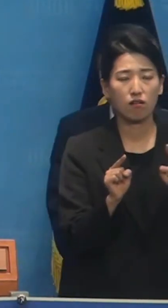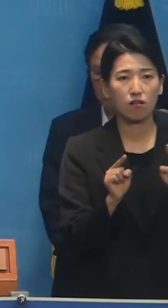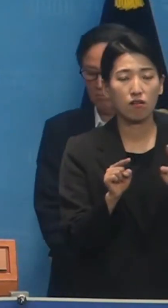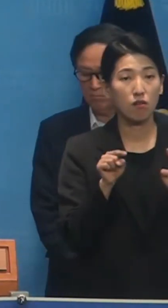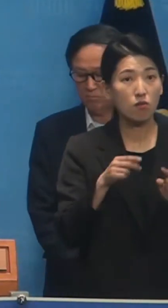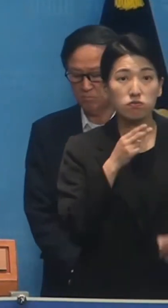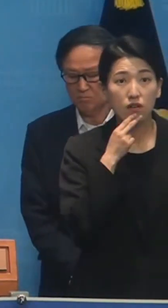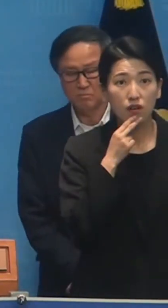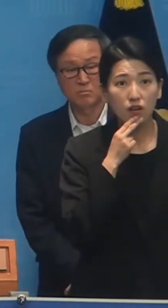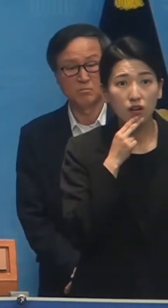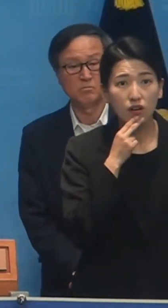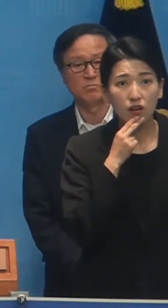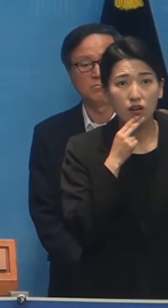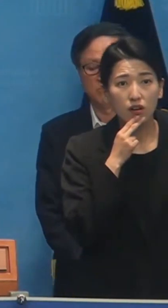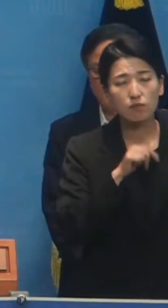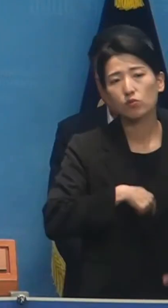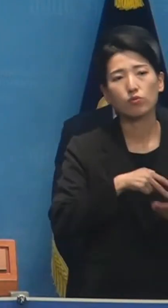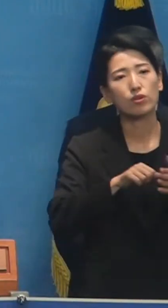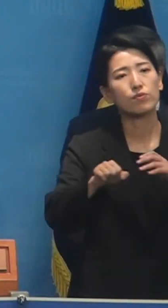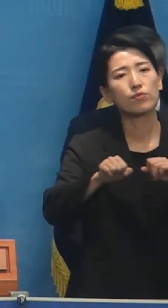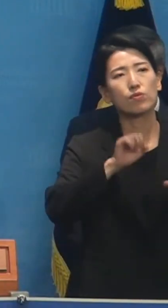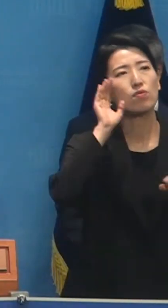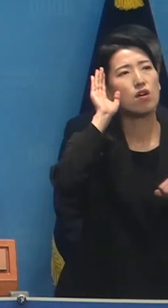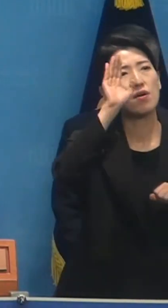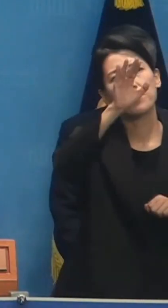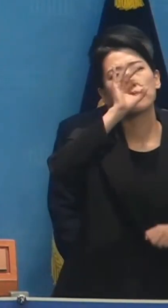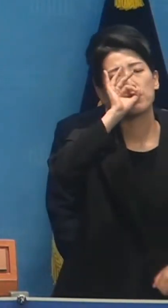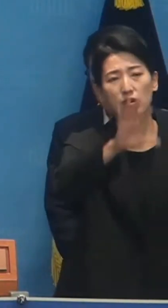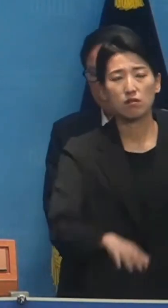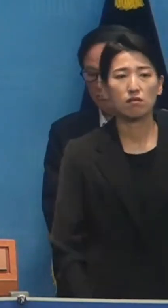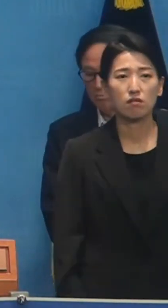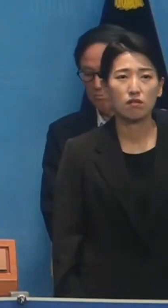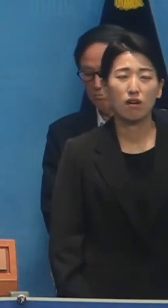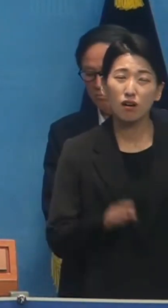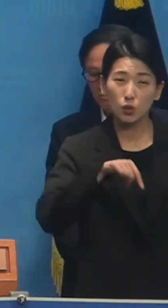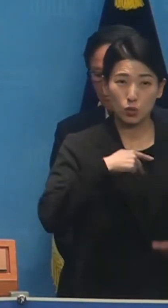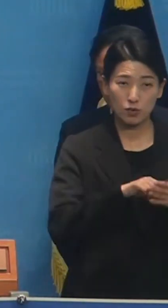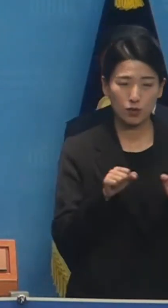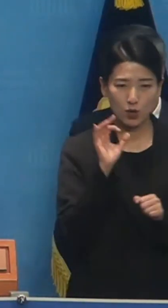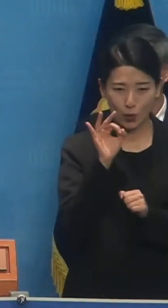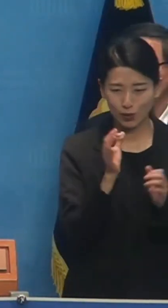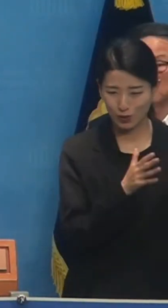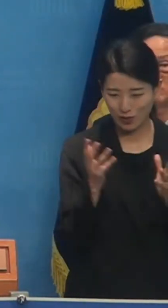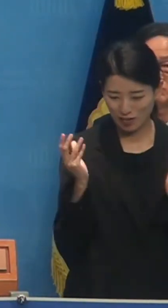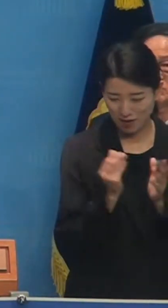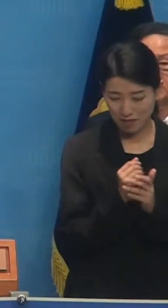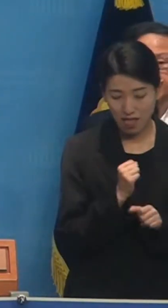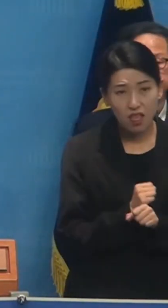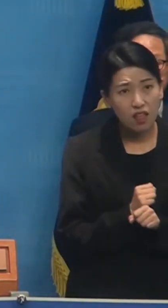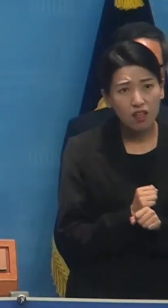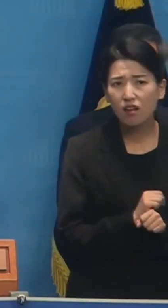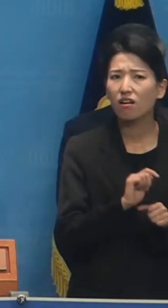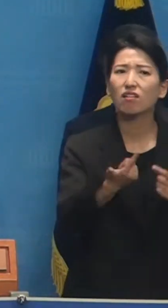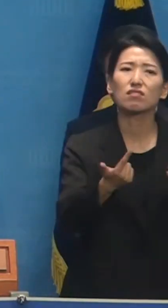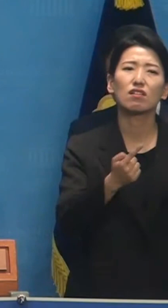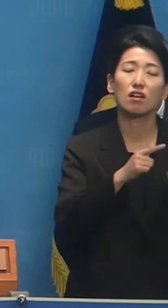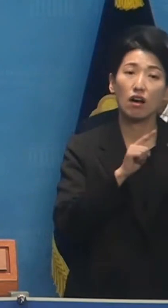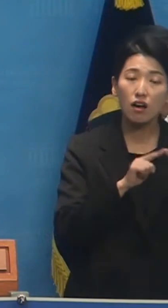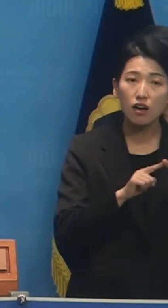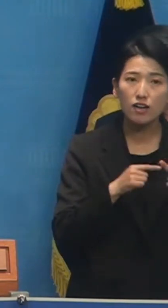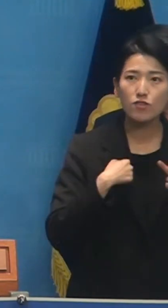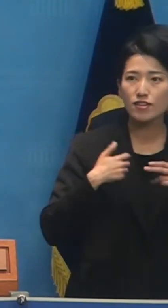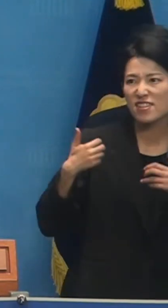독립운동을 하겠는가? 우리가 독립운동을 할 때 돈이 준비되어서 한 것도 아니고 가능성이 있어서 한 것도